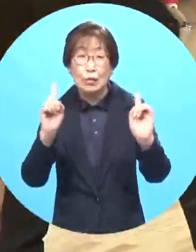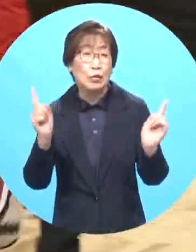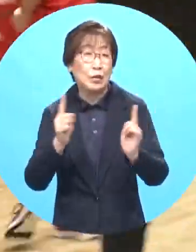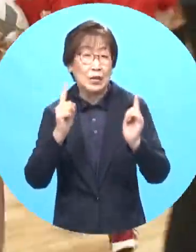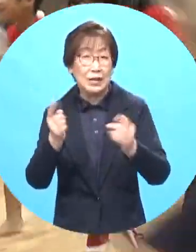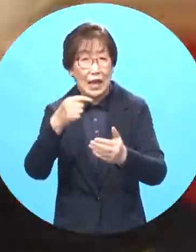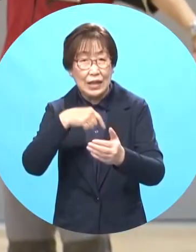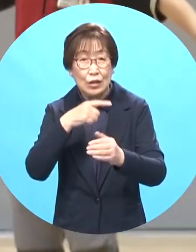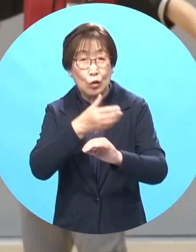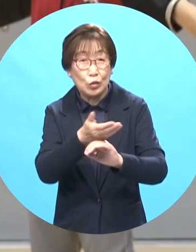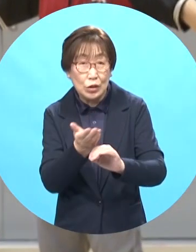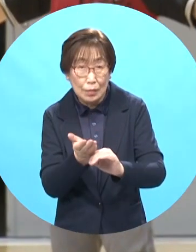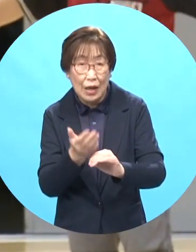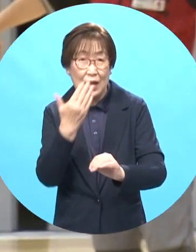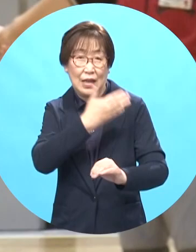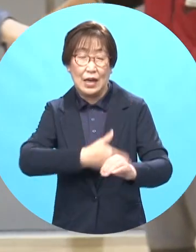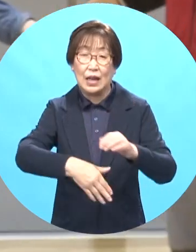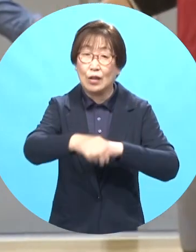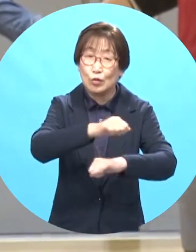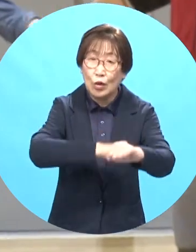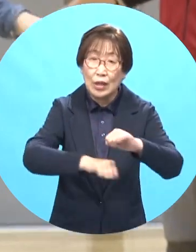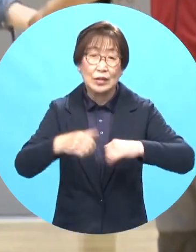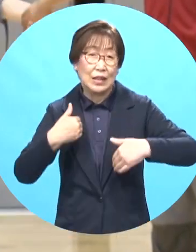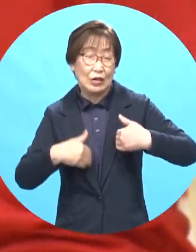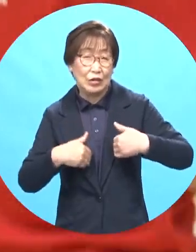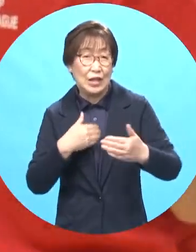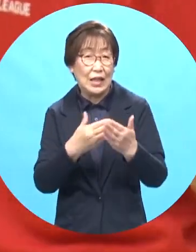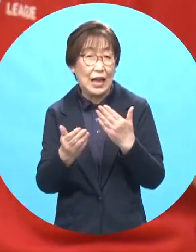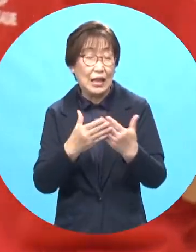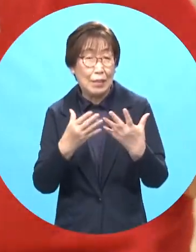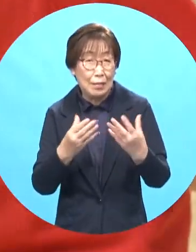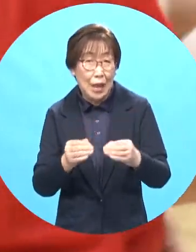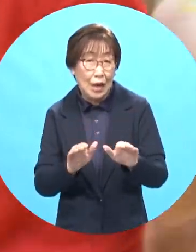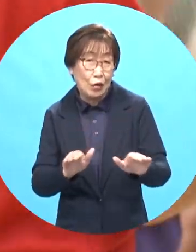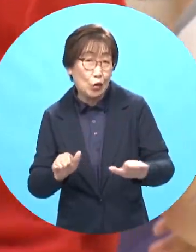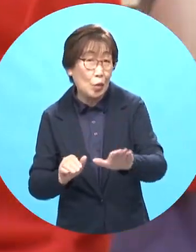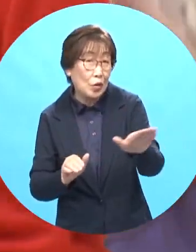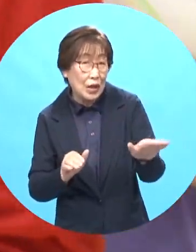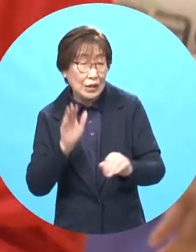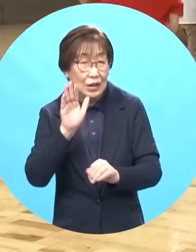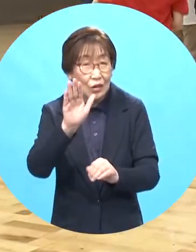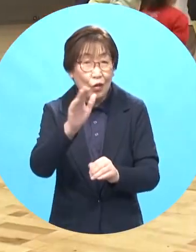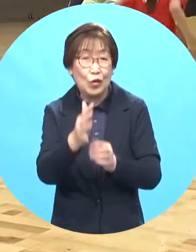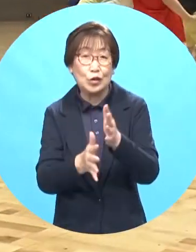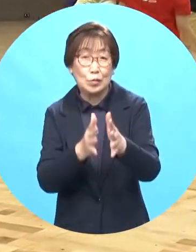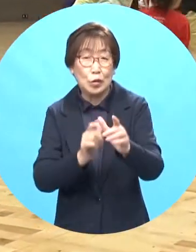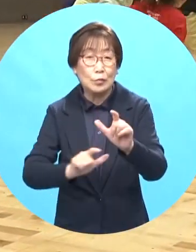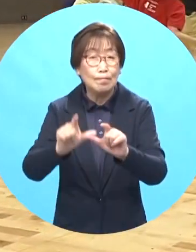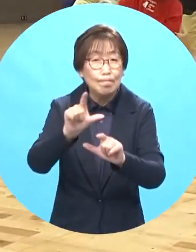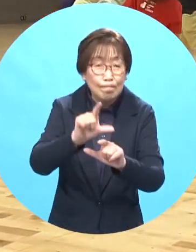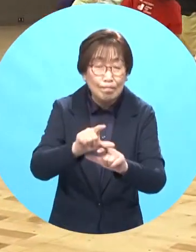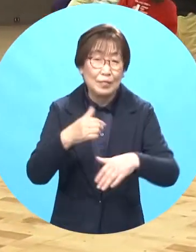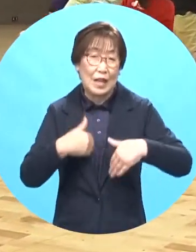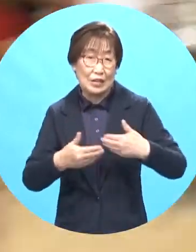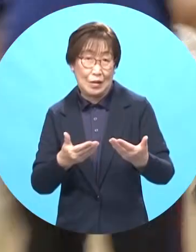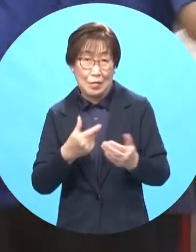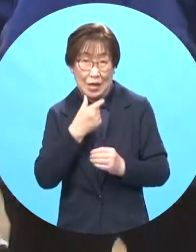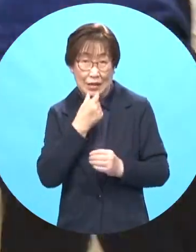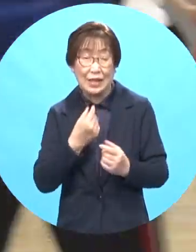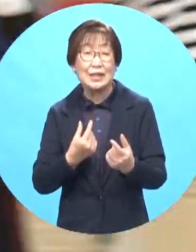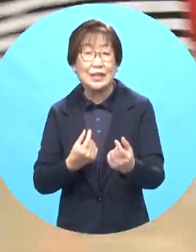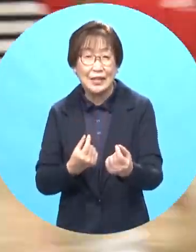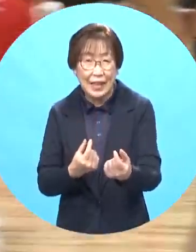島。体を動かす楽しさを体験した子どもたちには、今後のスポーツライフを楽しんでもらいたいですね。